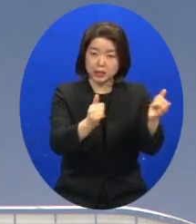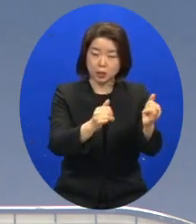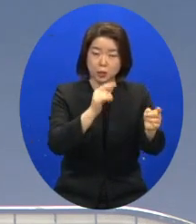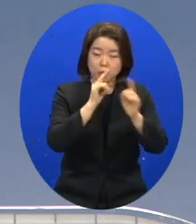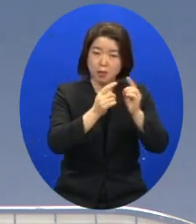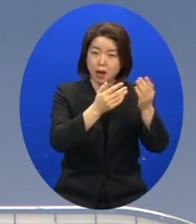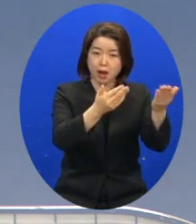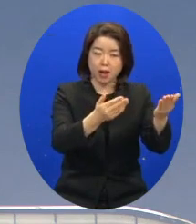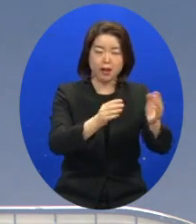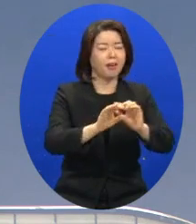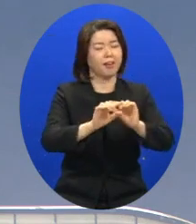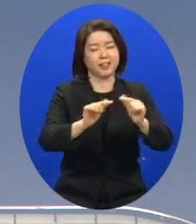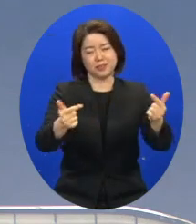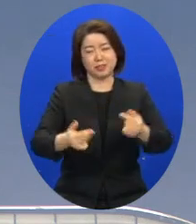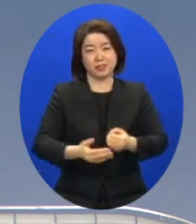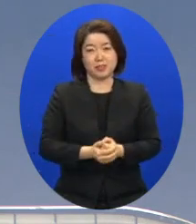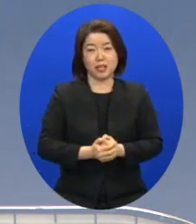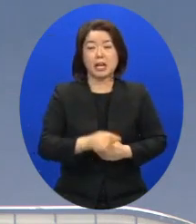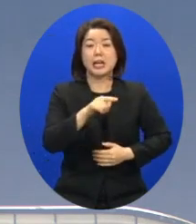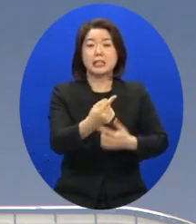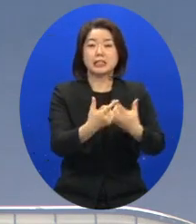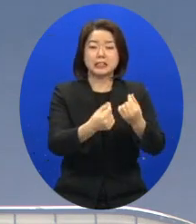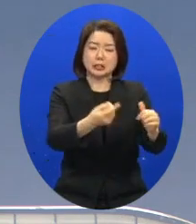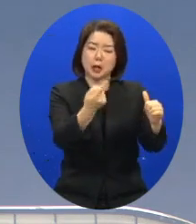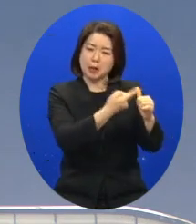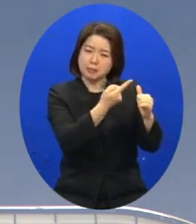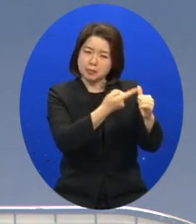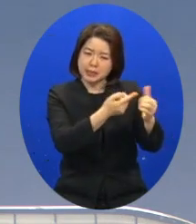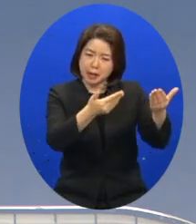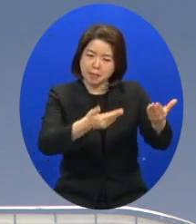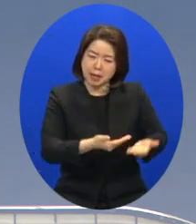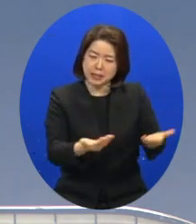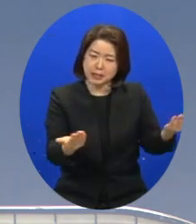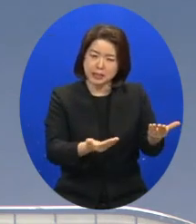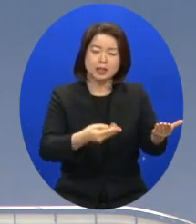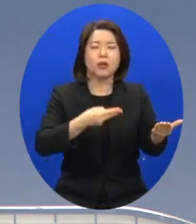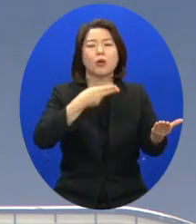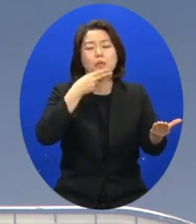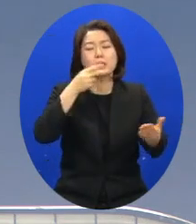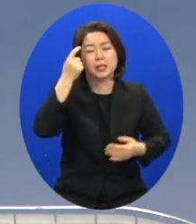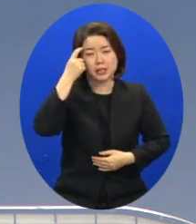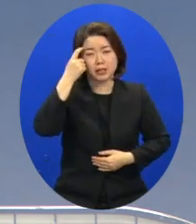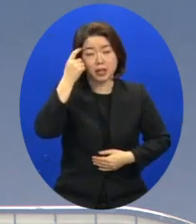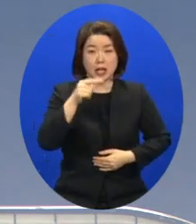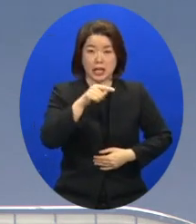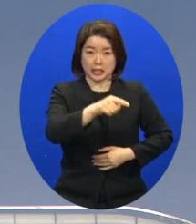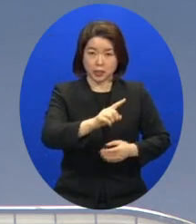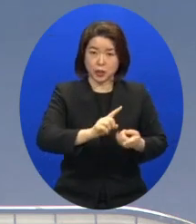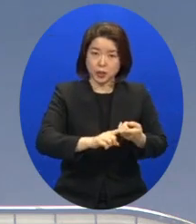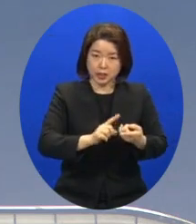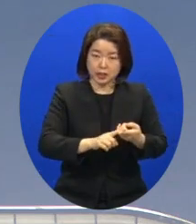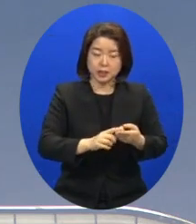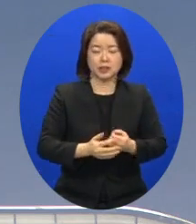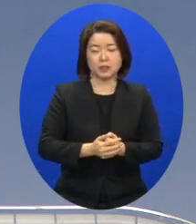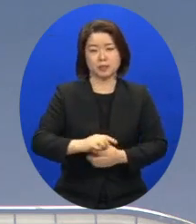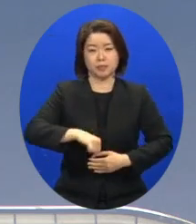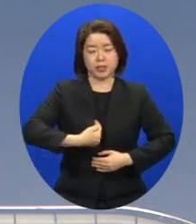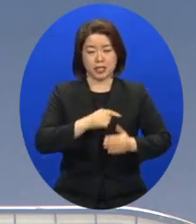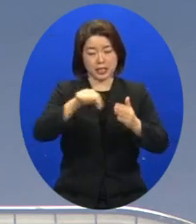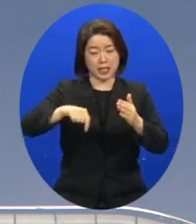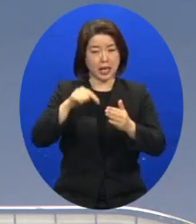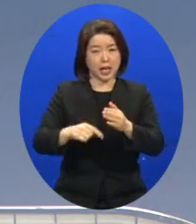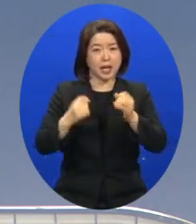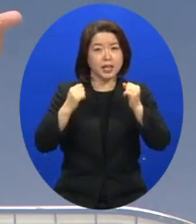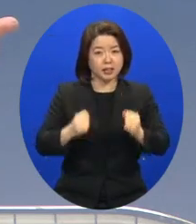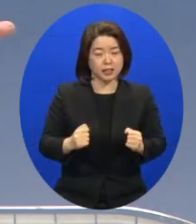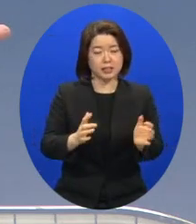것은 아니었습니다 그런 비난을 받을 일은 하지 않았던 겁니다 그리고 그것을 자기 안에 계시는